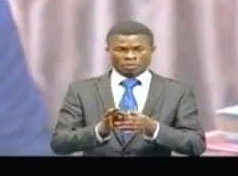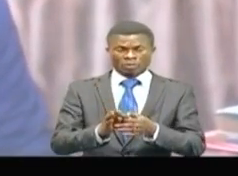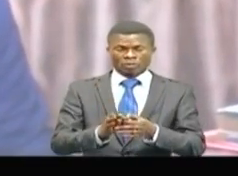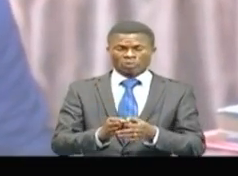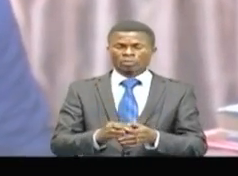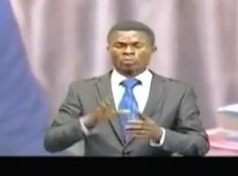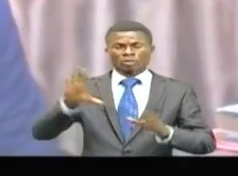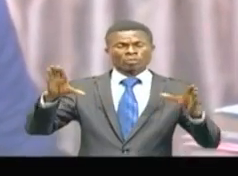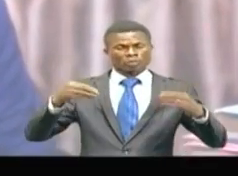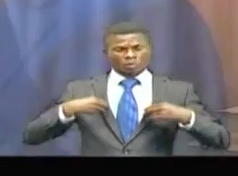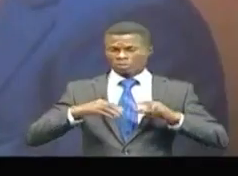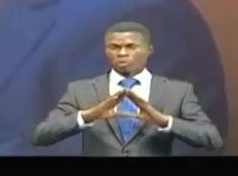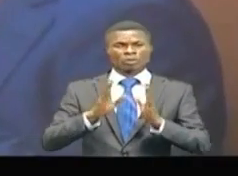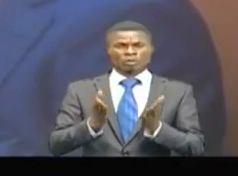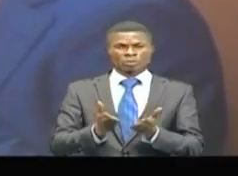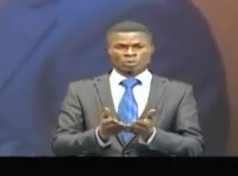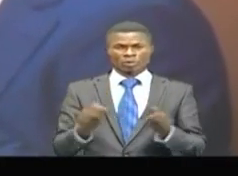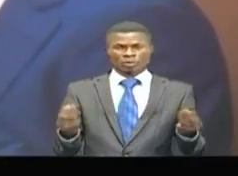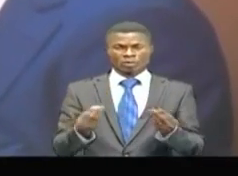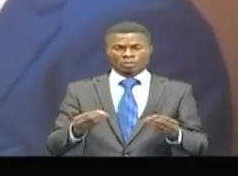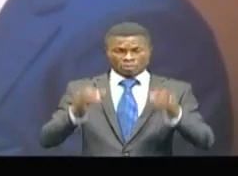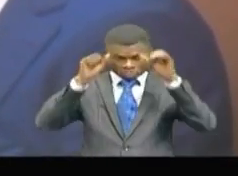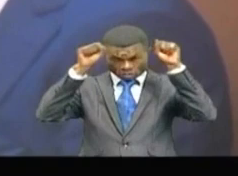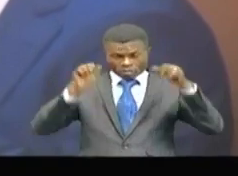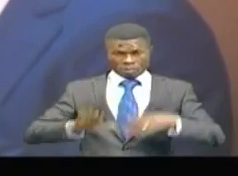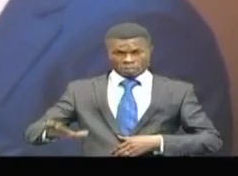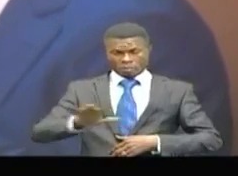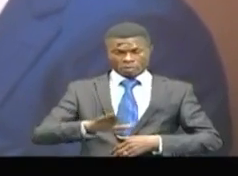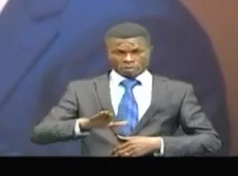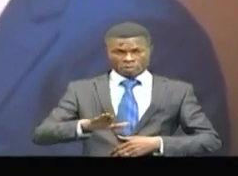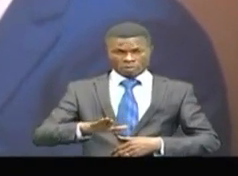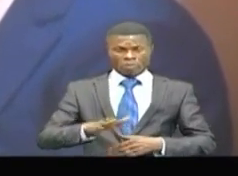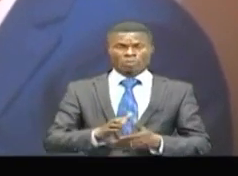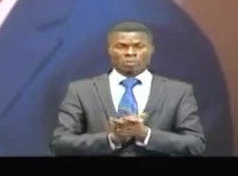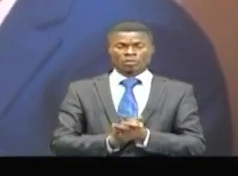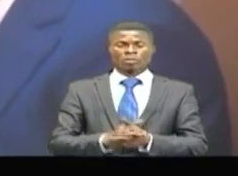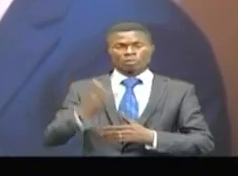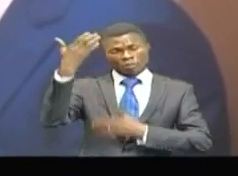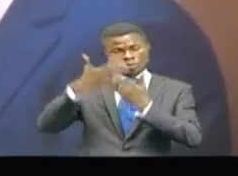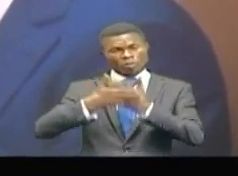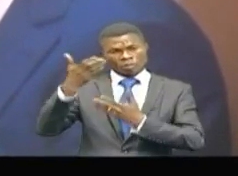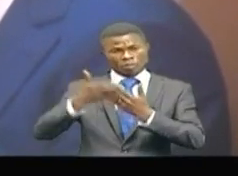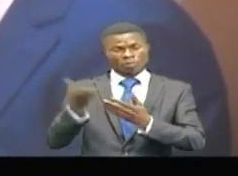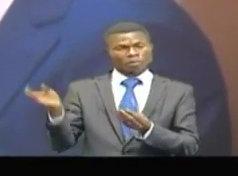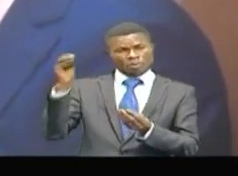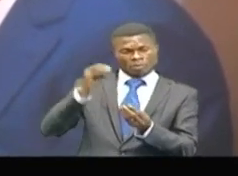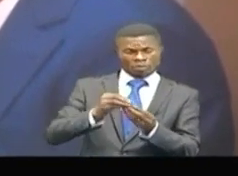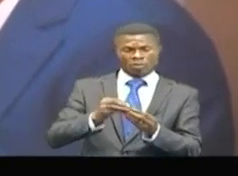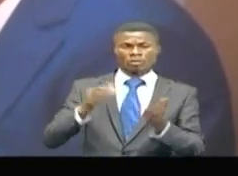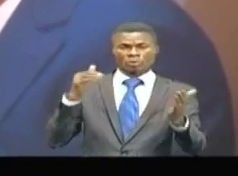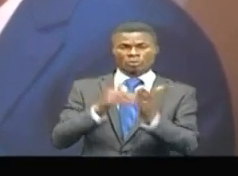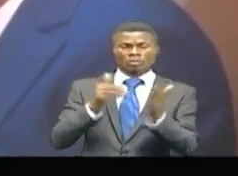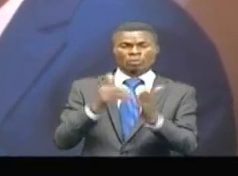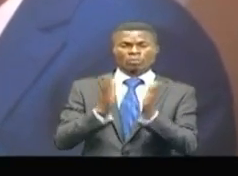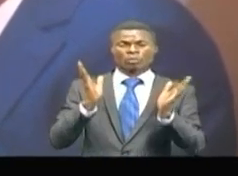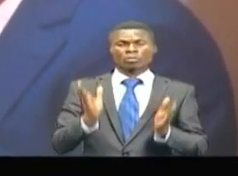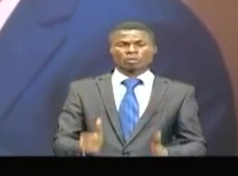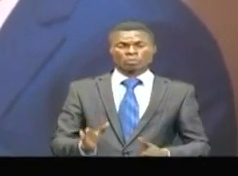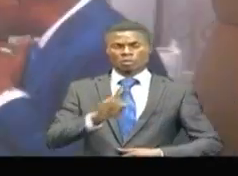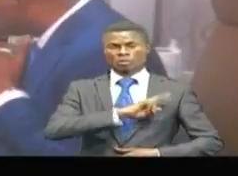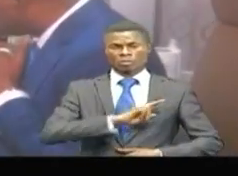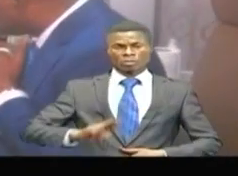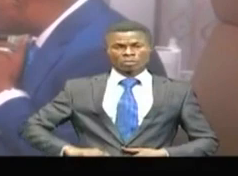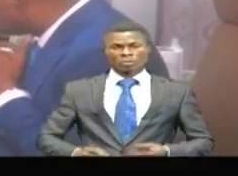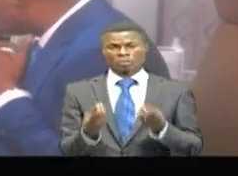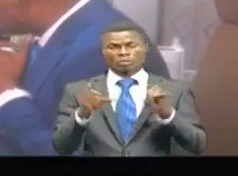bien accueilli du fait, pour le président de la République, d'avoir indexé le Rwanda comme étant l'agresseur de la République démocratique